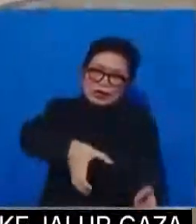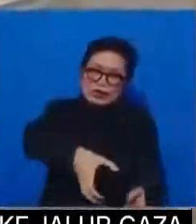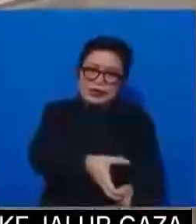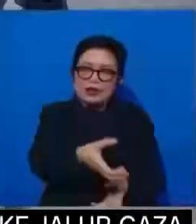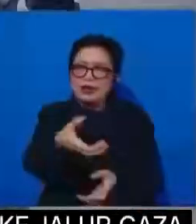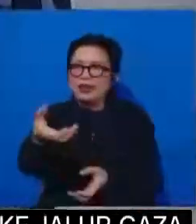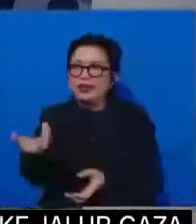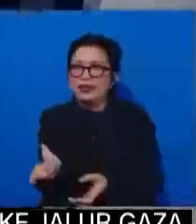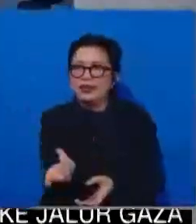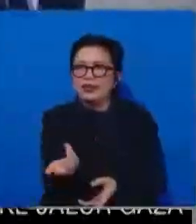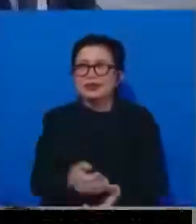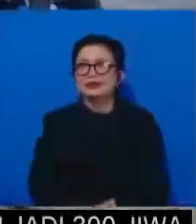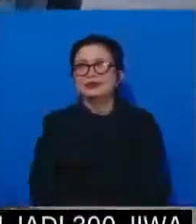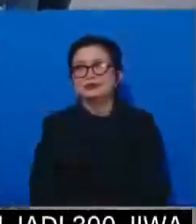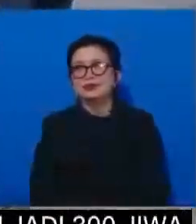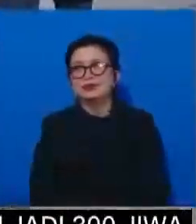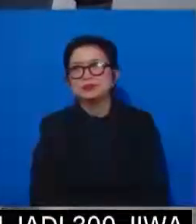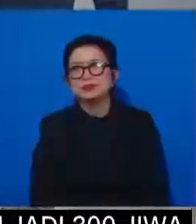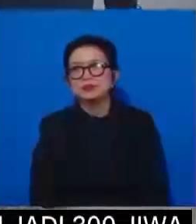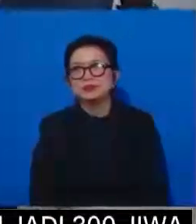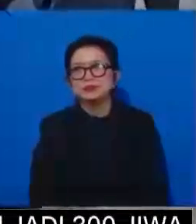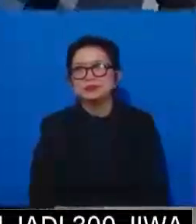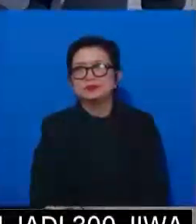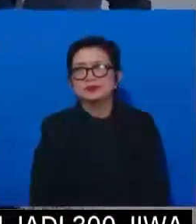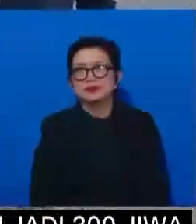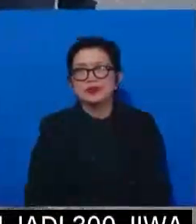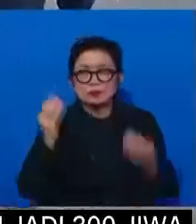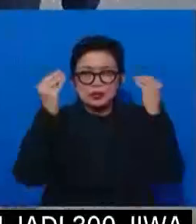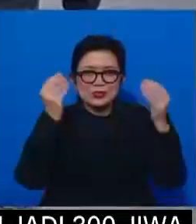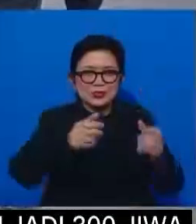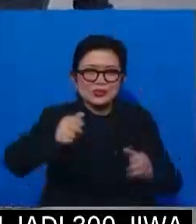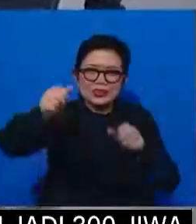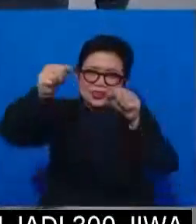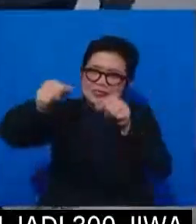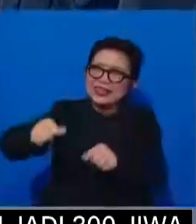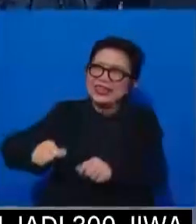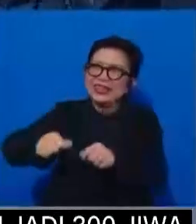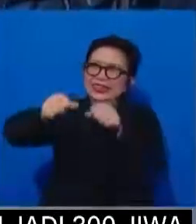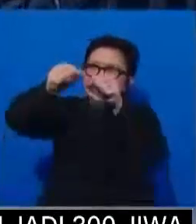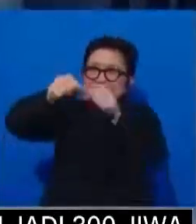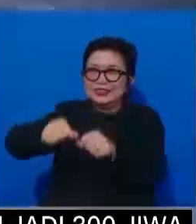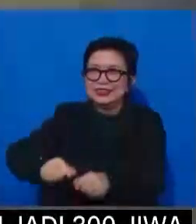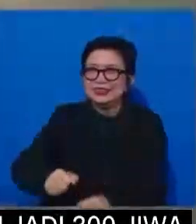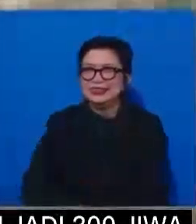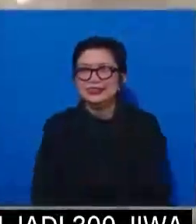Jadi ebor itu gimana toh? Okay.